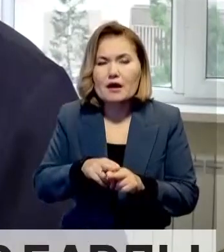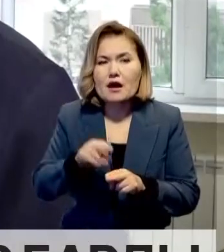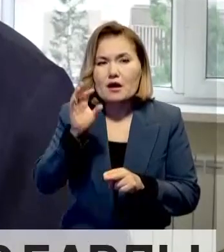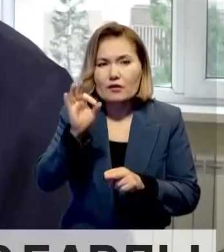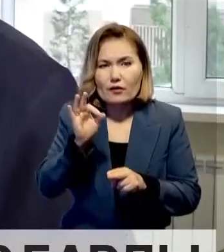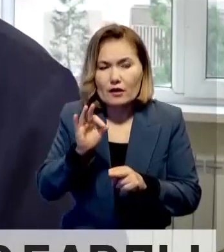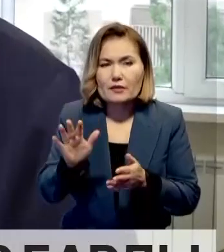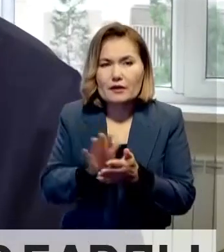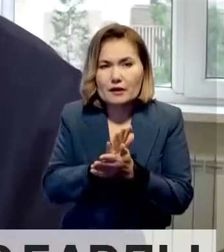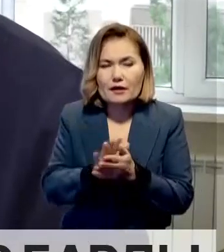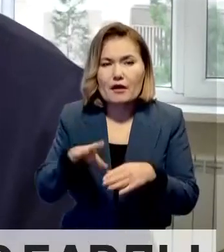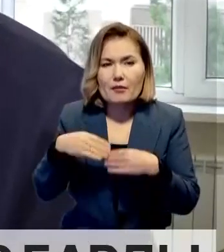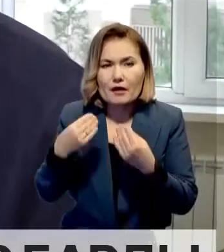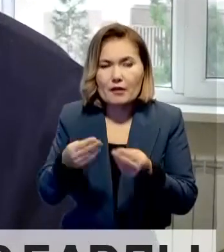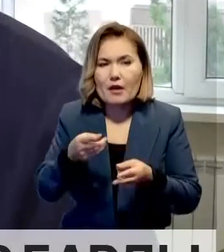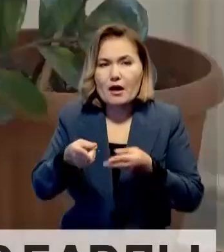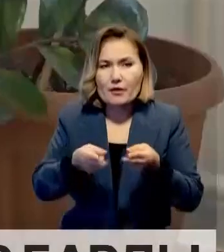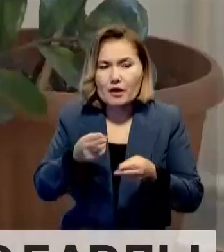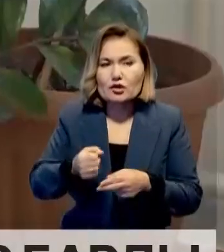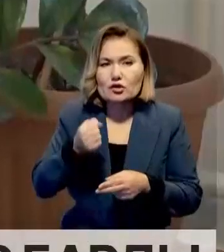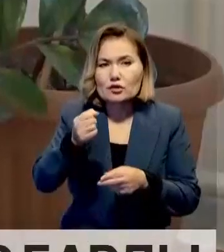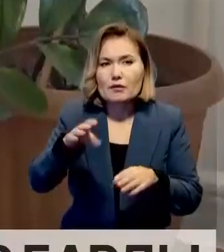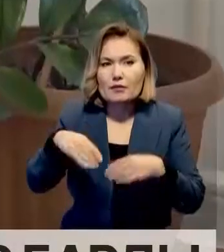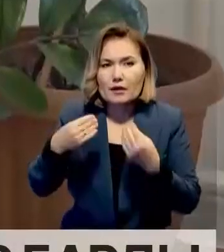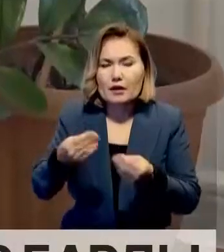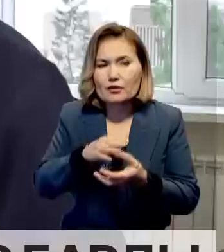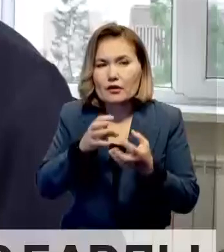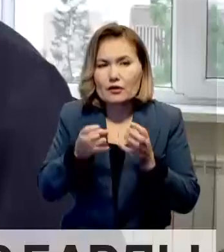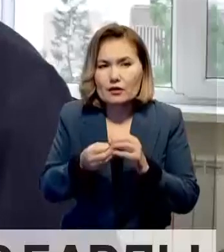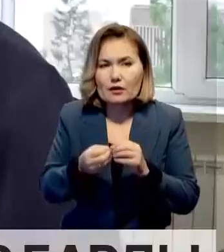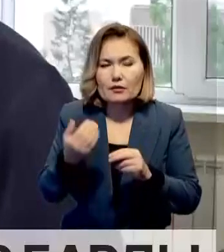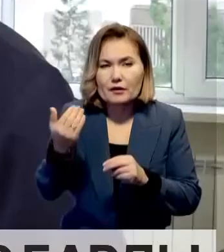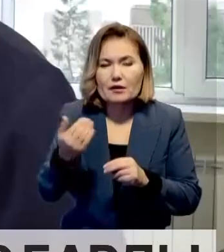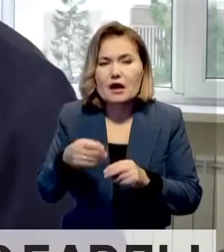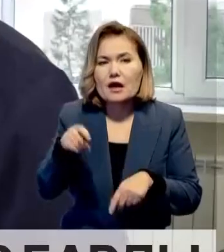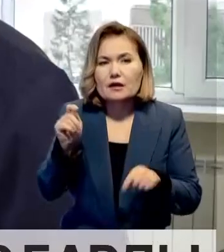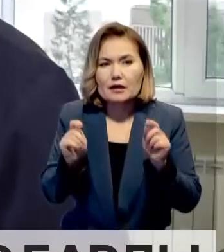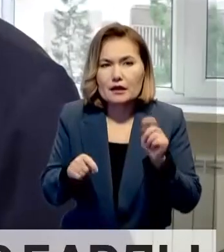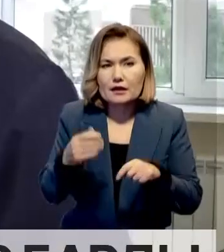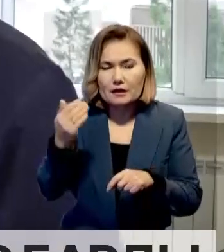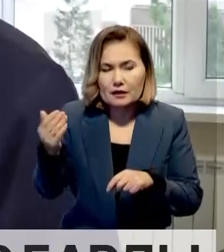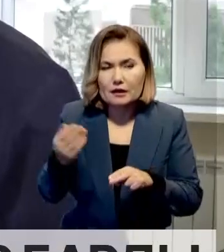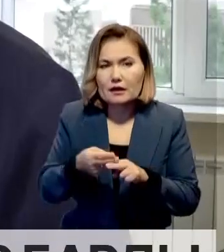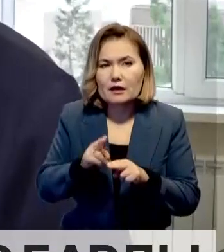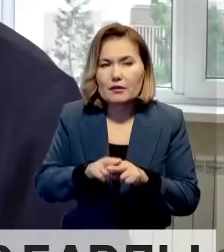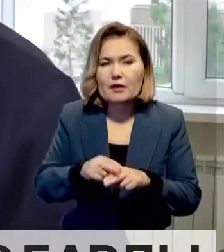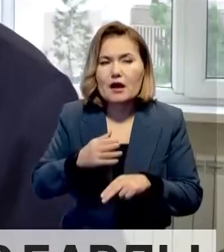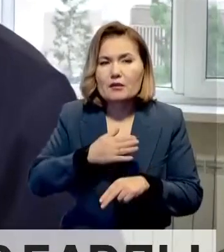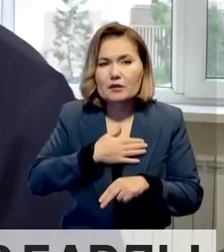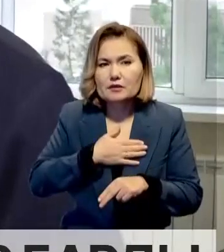бойынша тегін негізде операцияға жолдама бердім. Осы келген сапарымызда